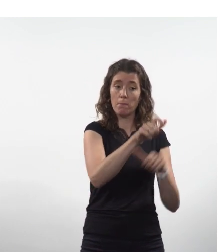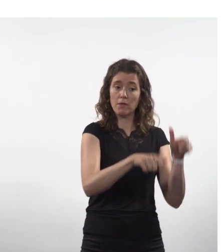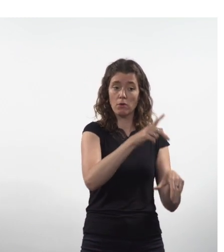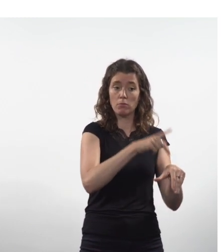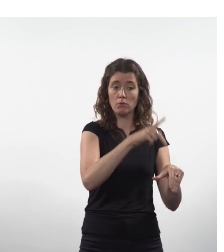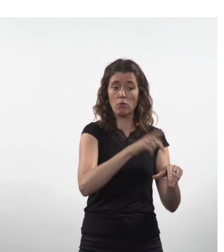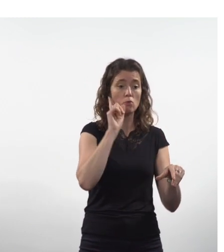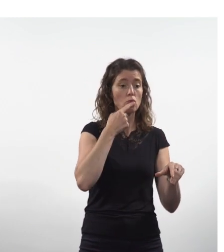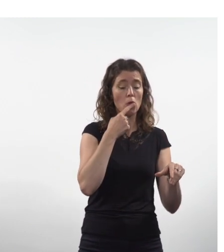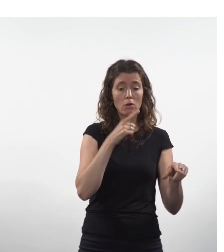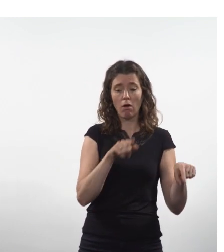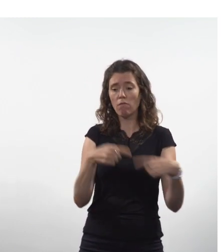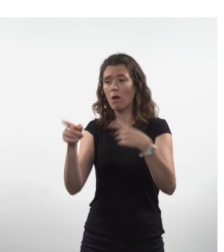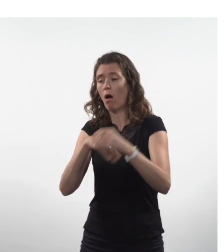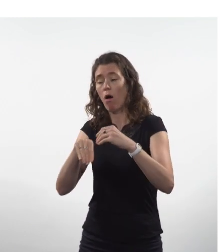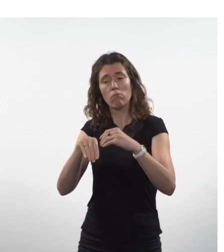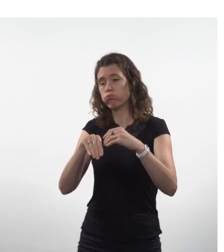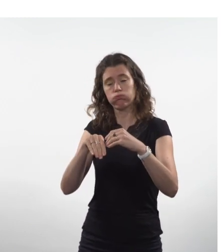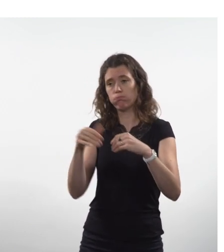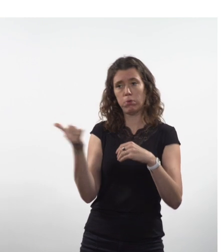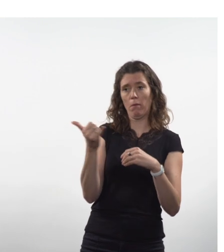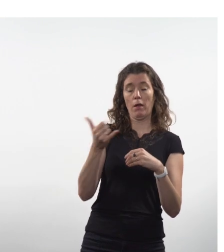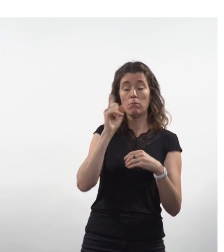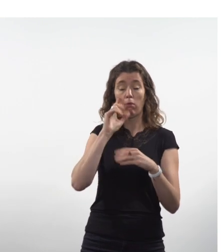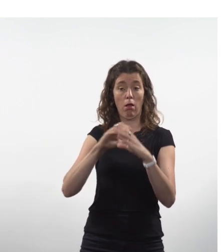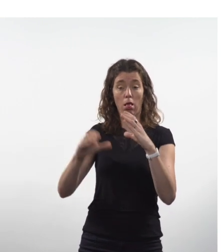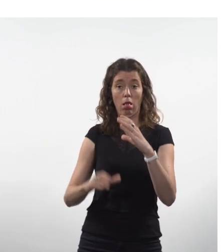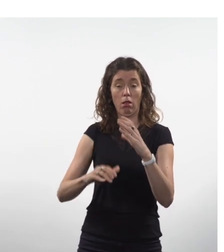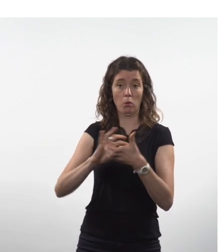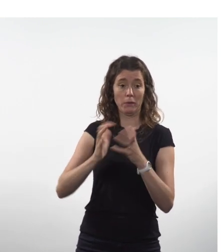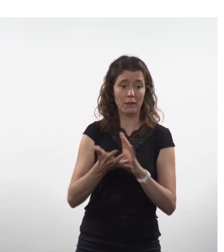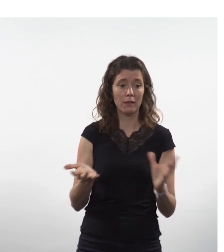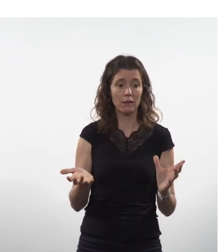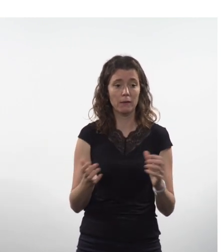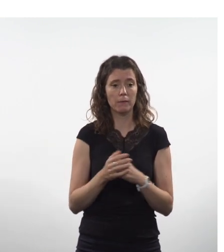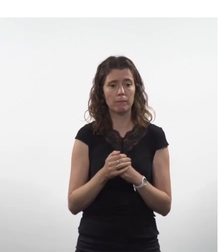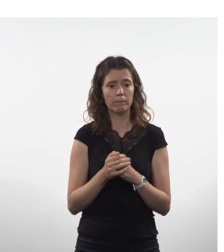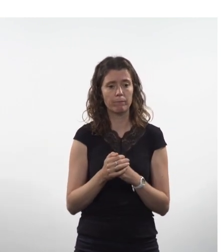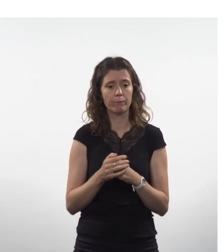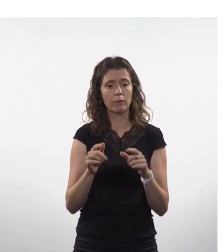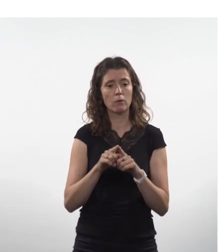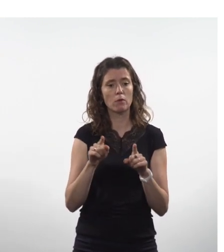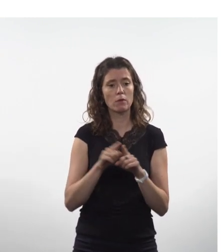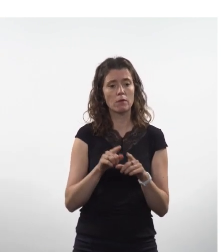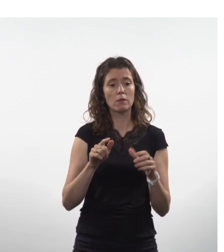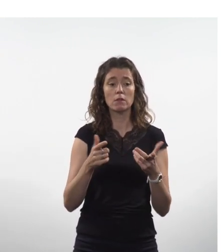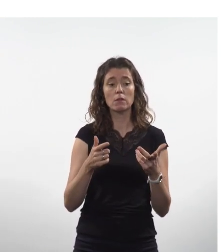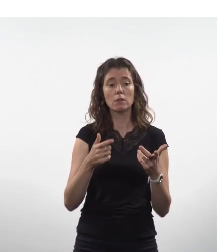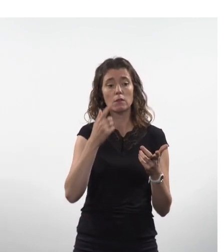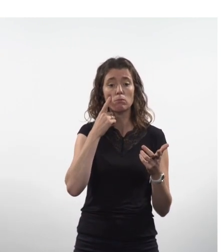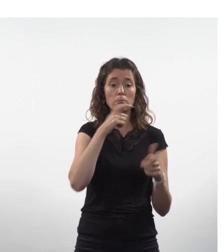ont renoncé à se faire soigner. Et donc, et ce chiffre augmente, c'est 31,8% pour les pratiquants